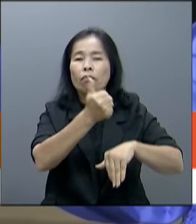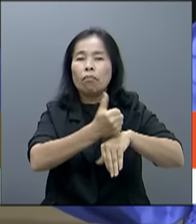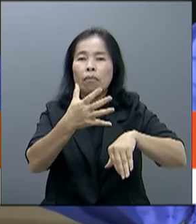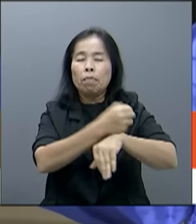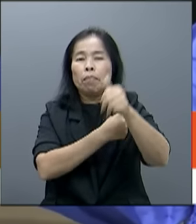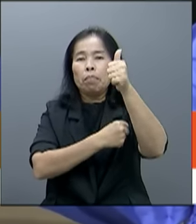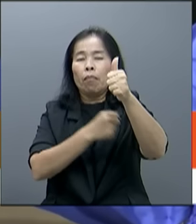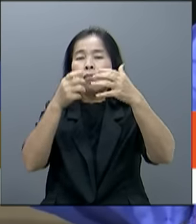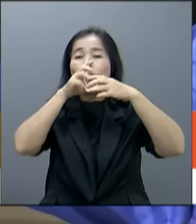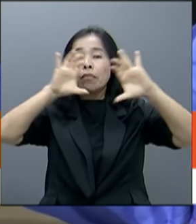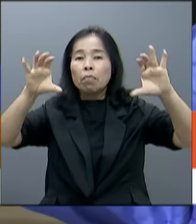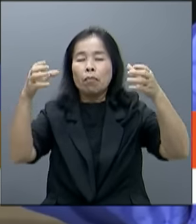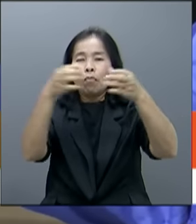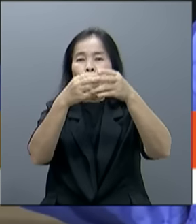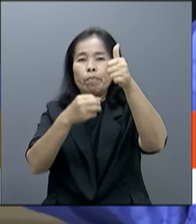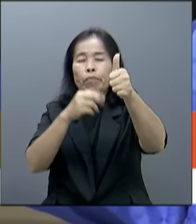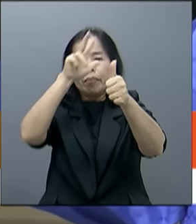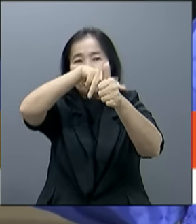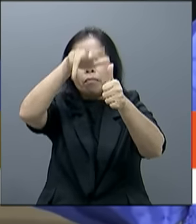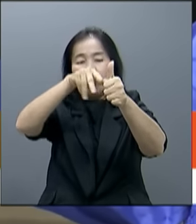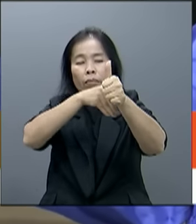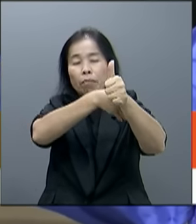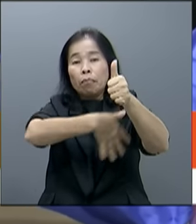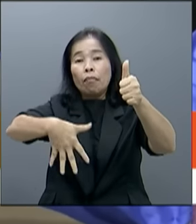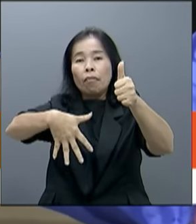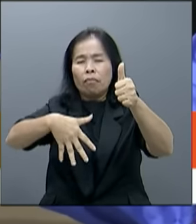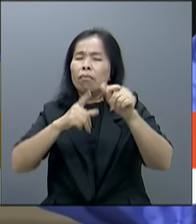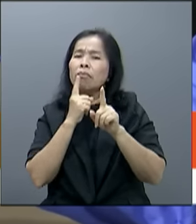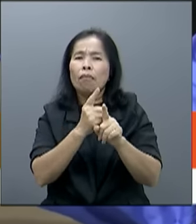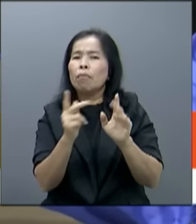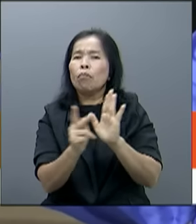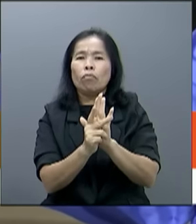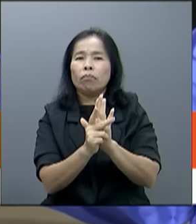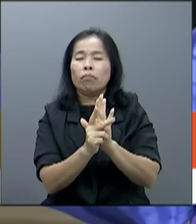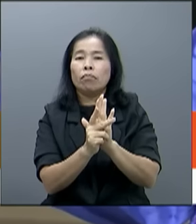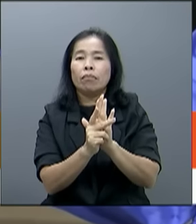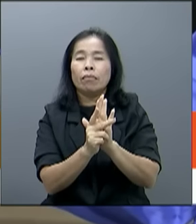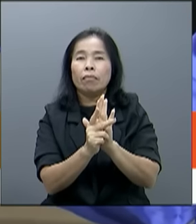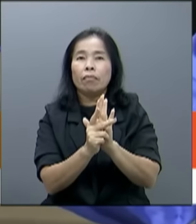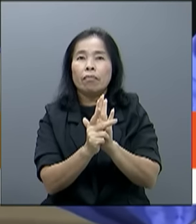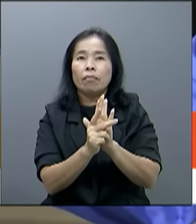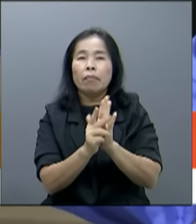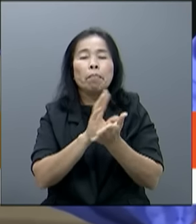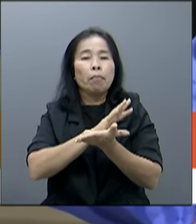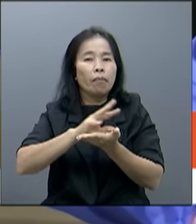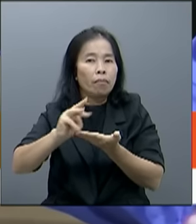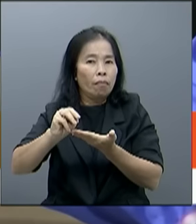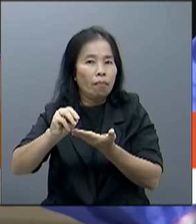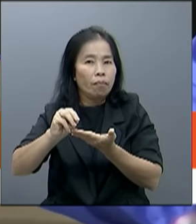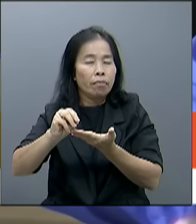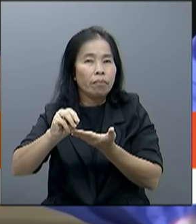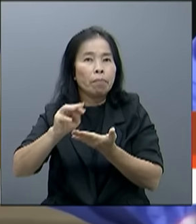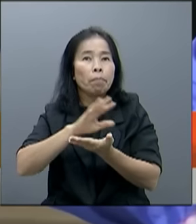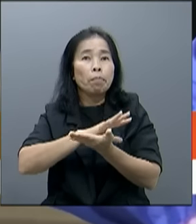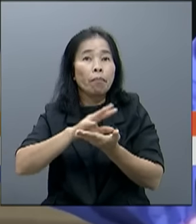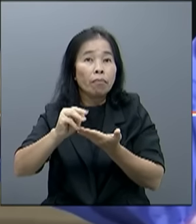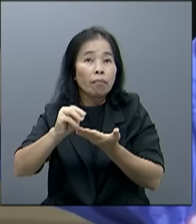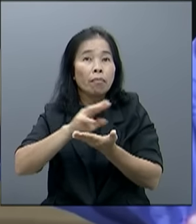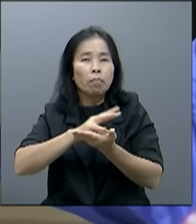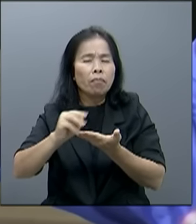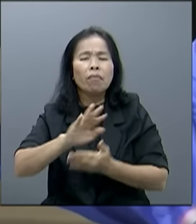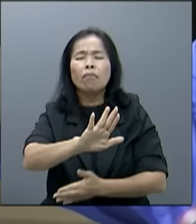นะครับผมถึงบอกว่าต้องมีกติกาไงกติกาแล้วก็มารยาทมารยาทก็คือ อย่าพู